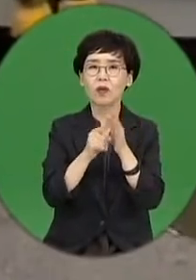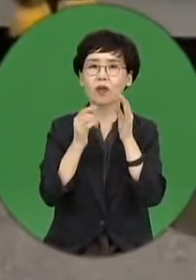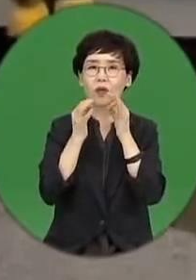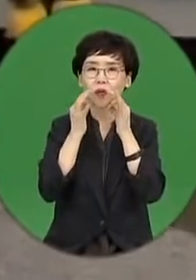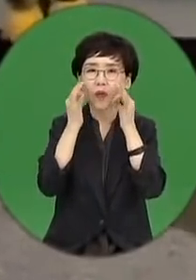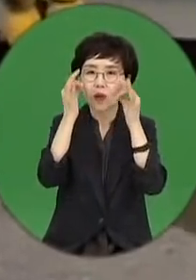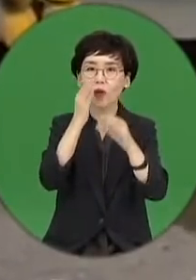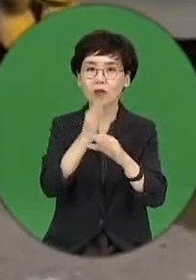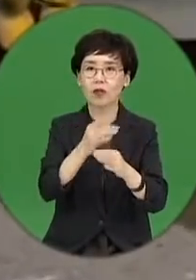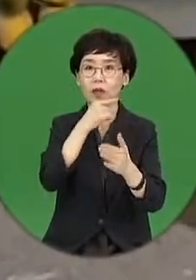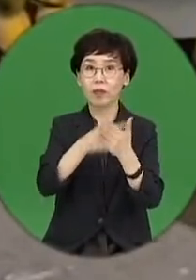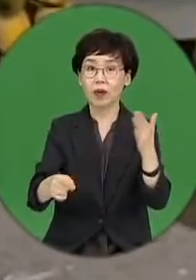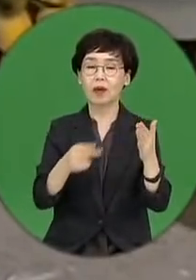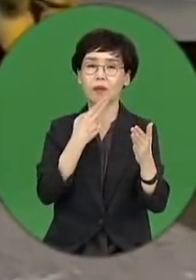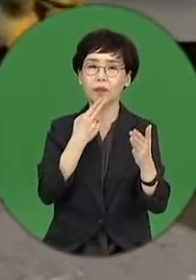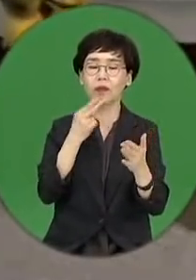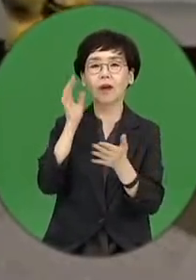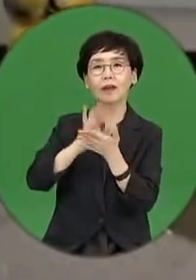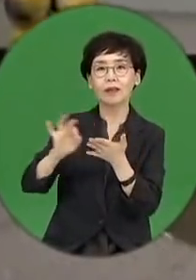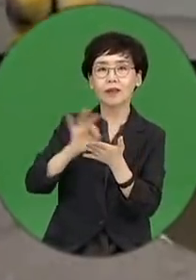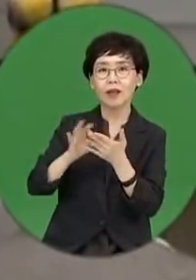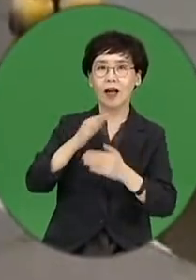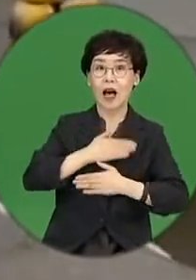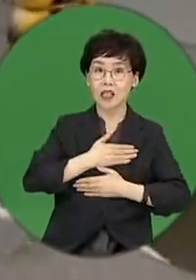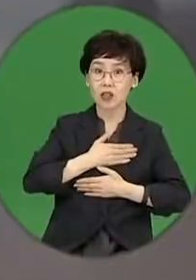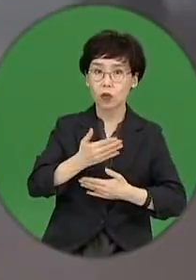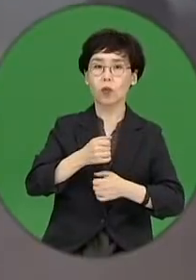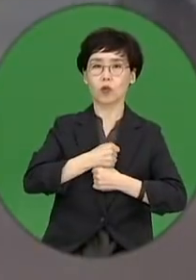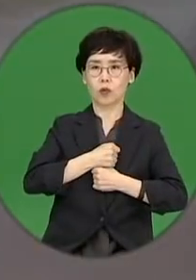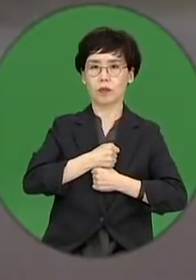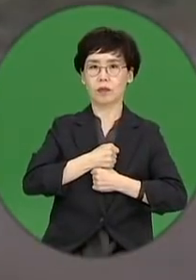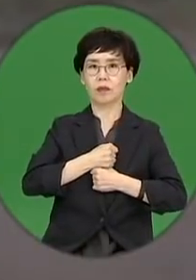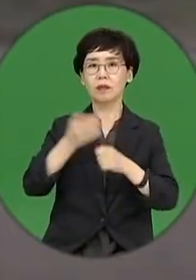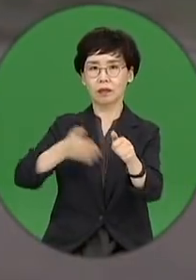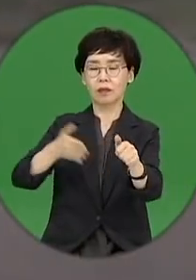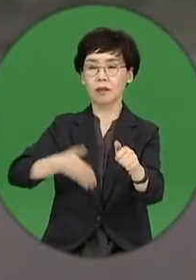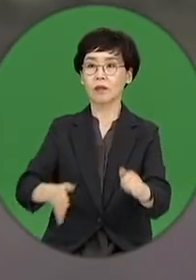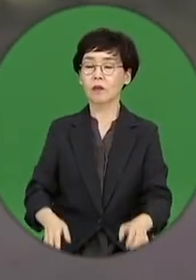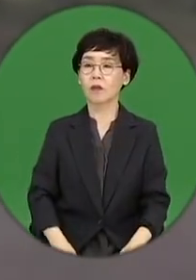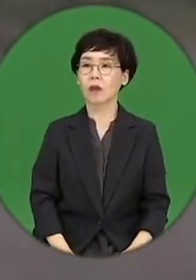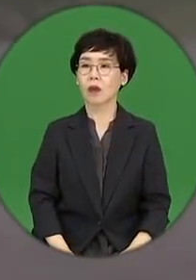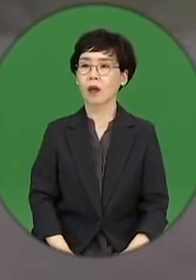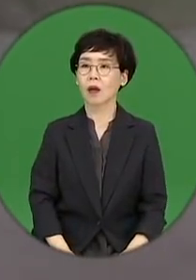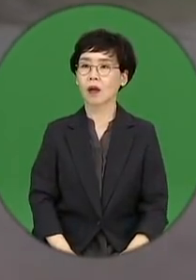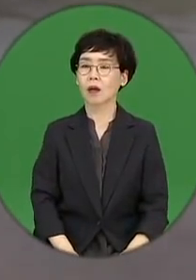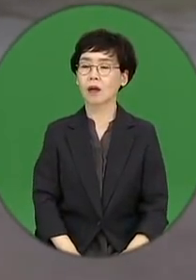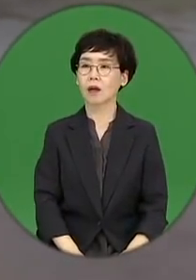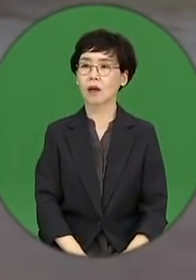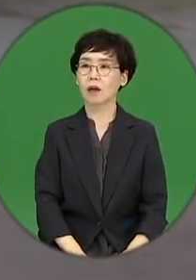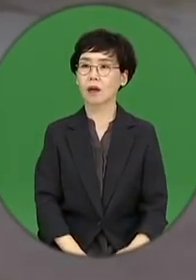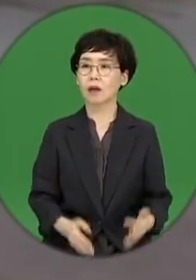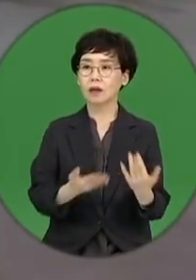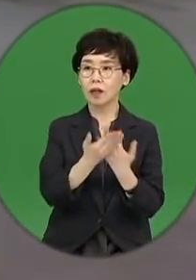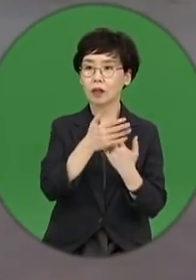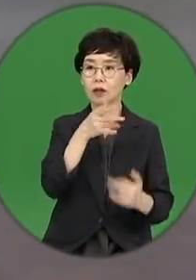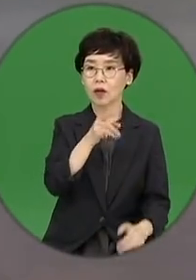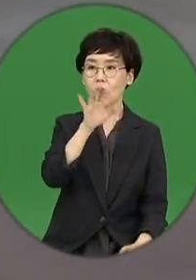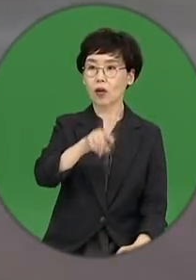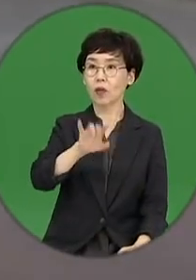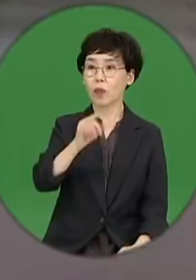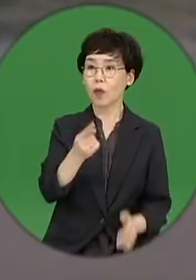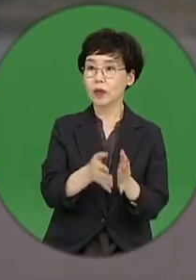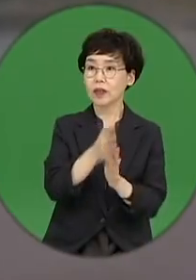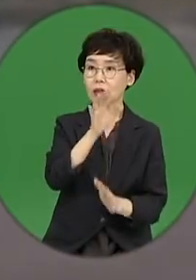피해가 없도록 각별히 신경 쓰시면서 안전에 신경 쓰시면서 일하셨으면 좋겠습니다. 예, 그렇죠. 예, 제주 서귀포